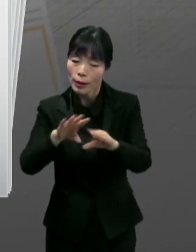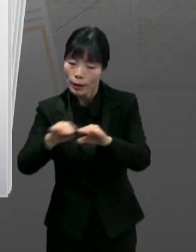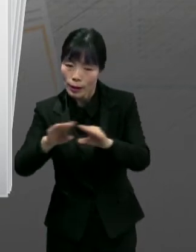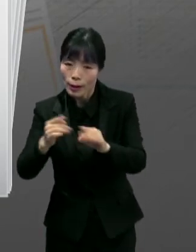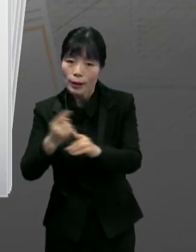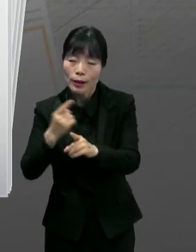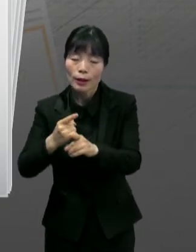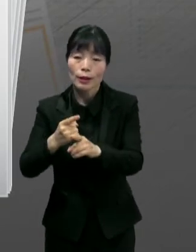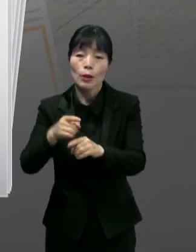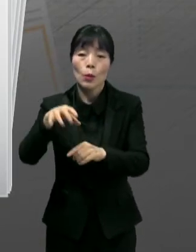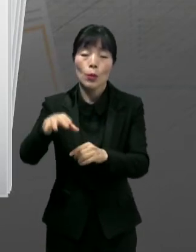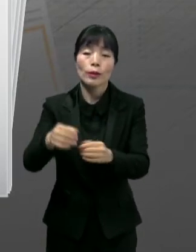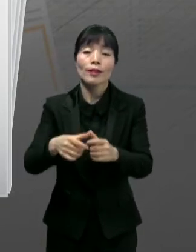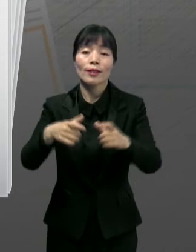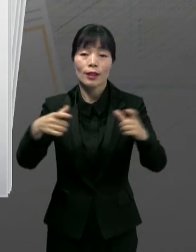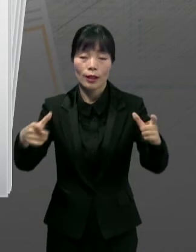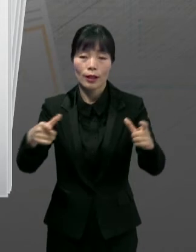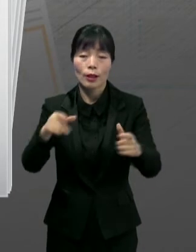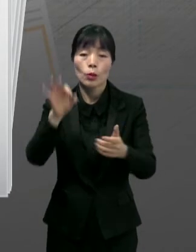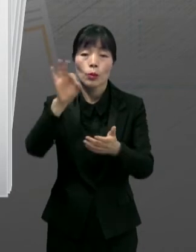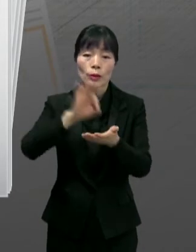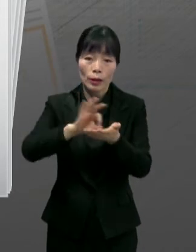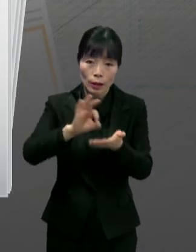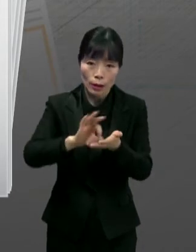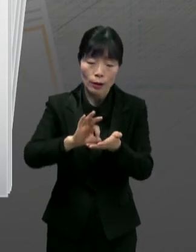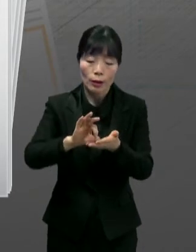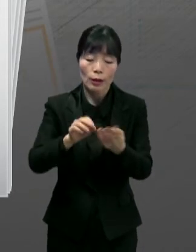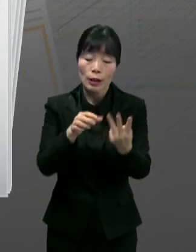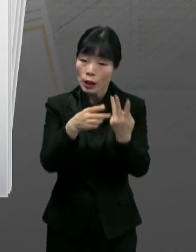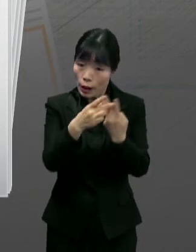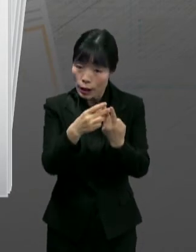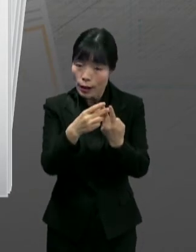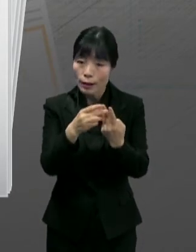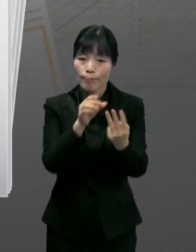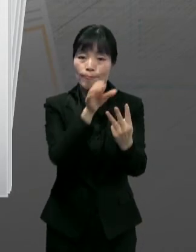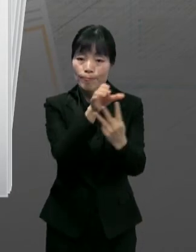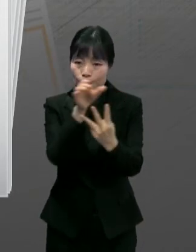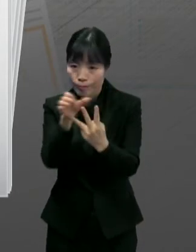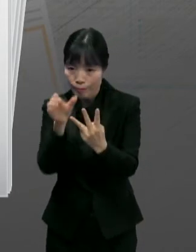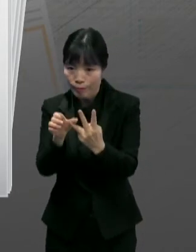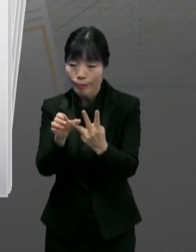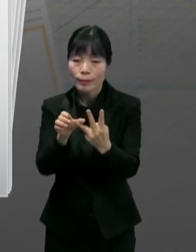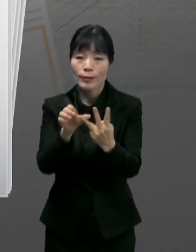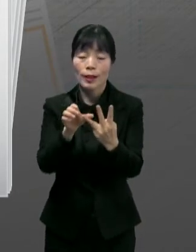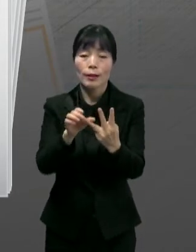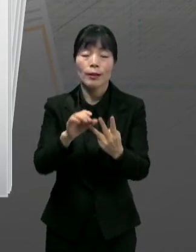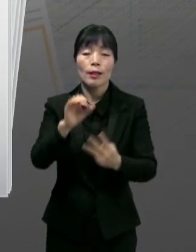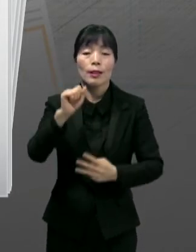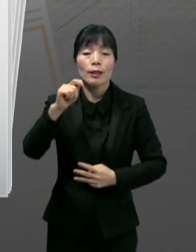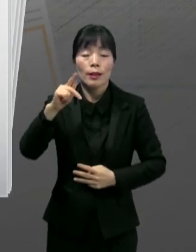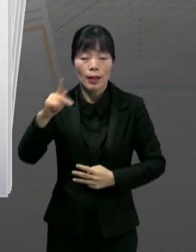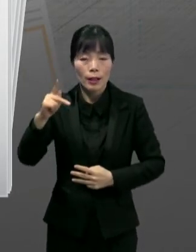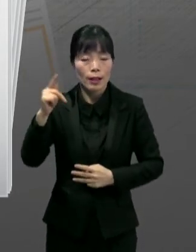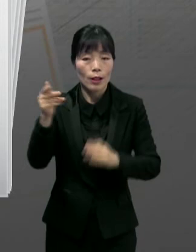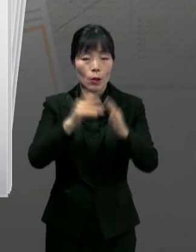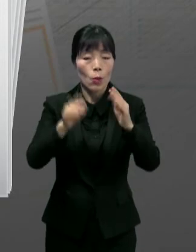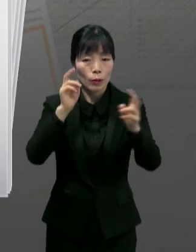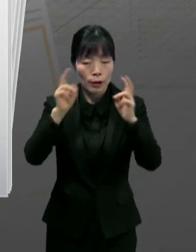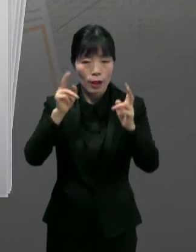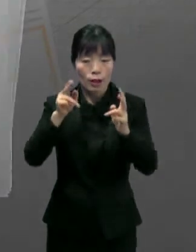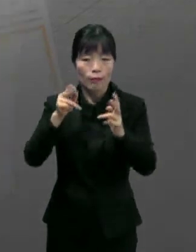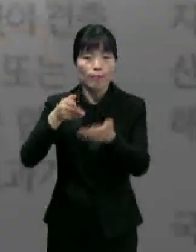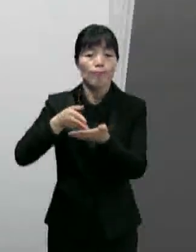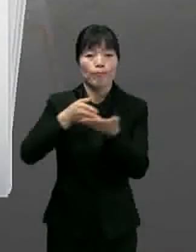기간을 늘려야 하는데 수반되는 비용을 3개 시도가 분담해야 한다는 것이 SL공사 측의 입장이라고 신문은